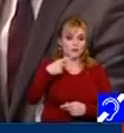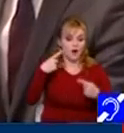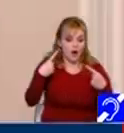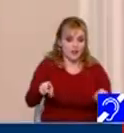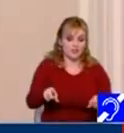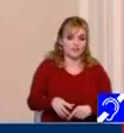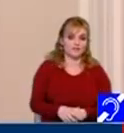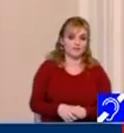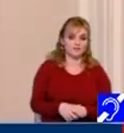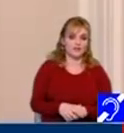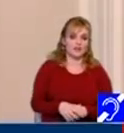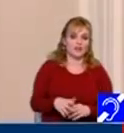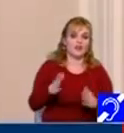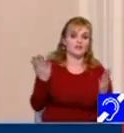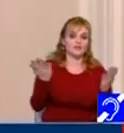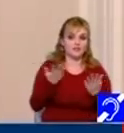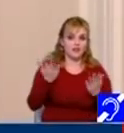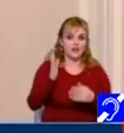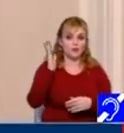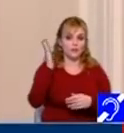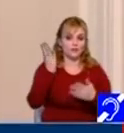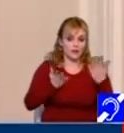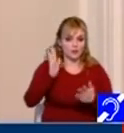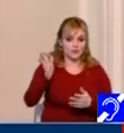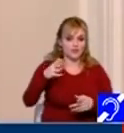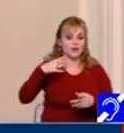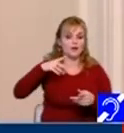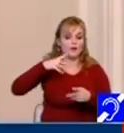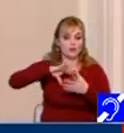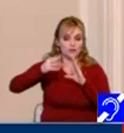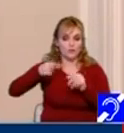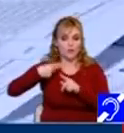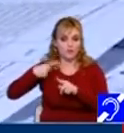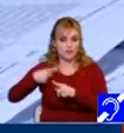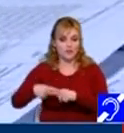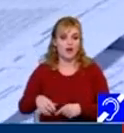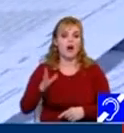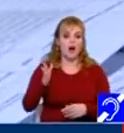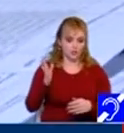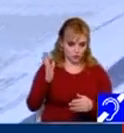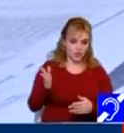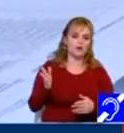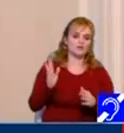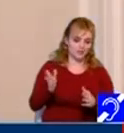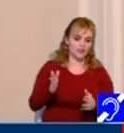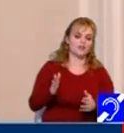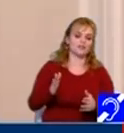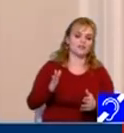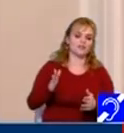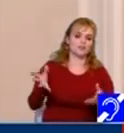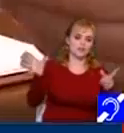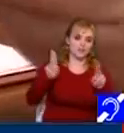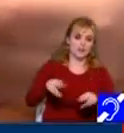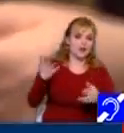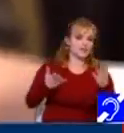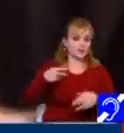totul altceva. Dacă va fi aviz pozitiv, atunci va fi implementat votul mixt. Dacă va fi aviz negativ, va rămâne